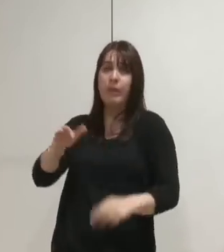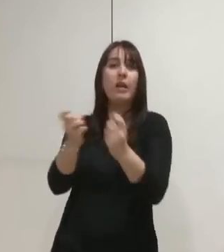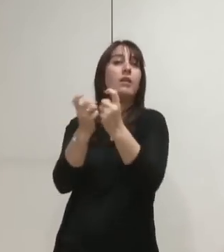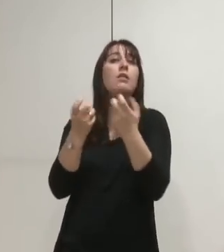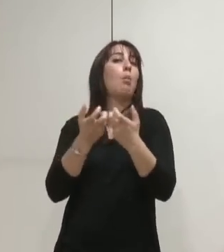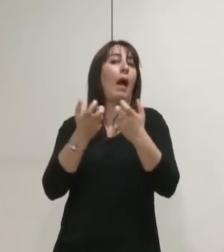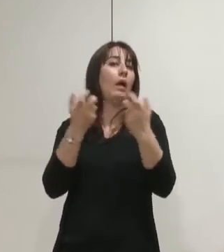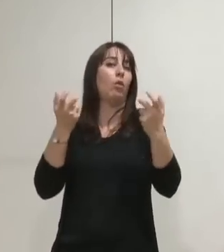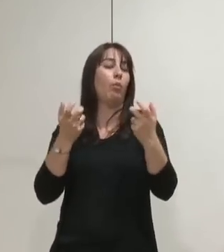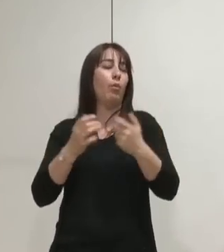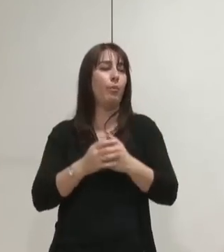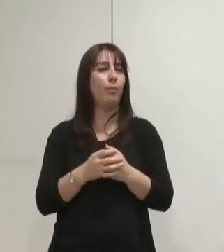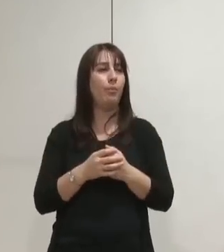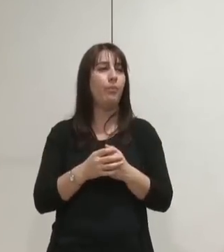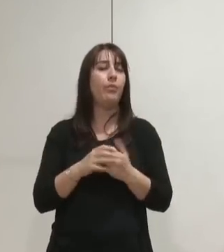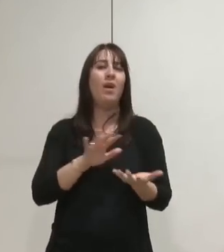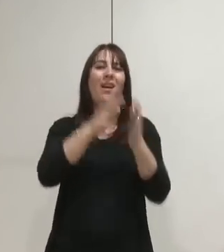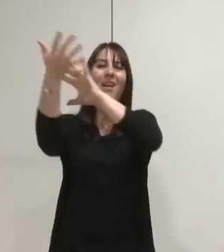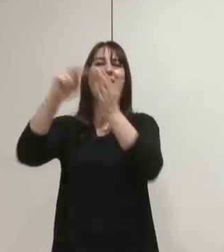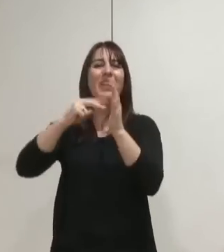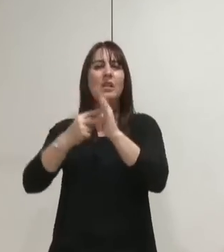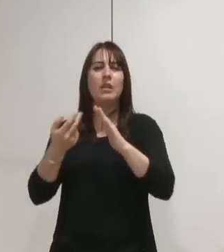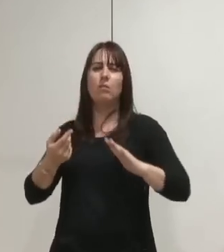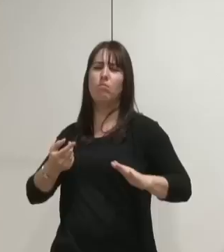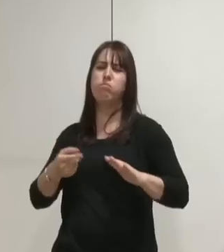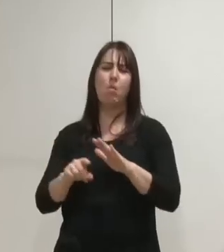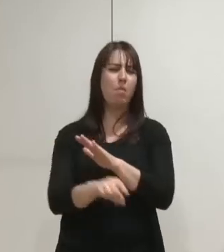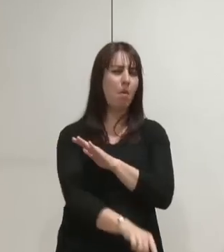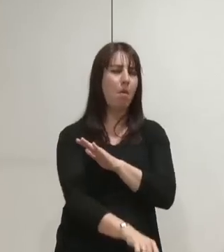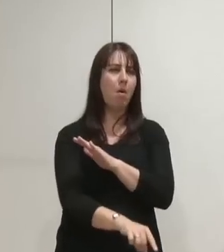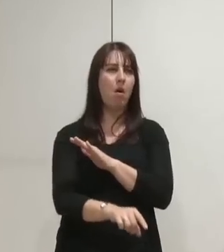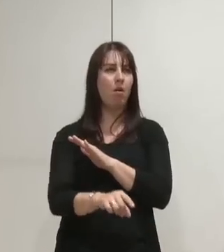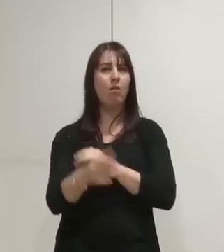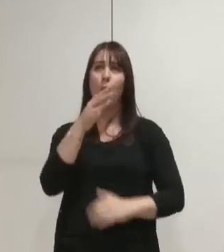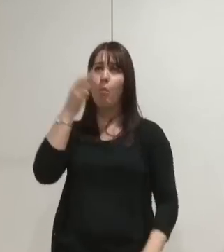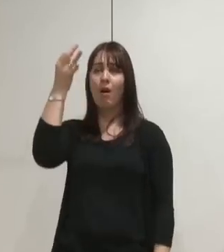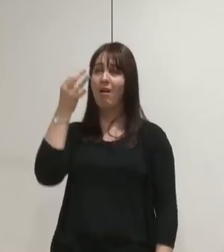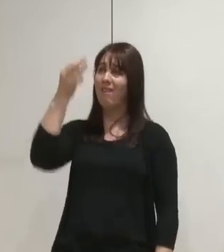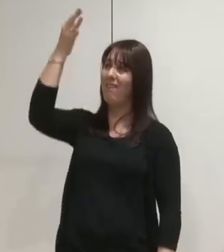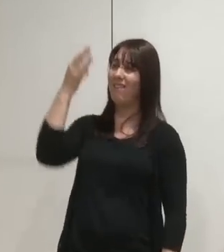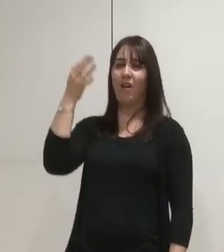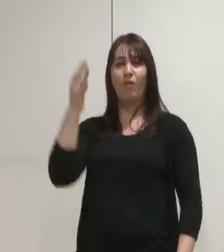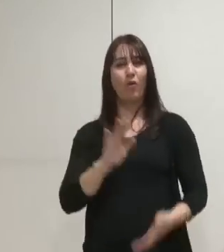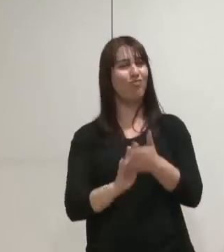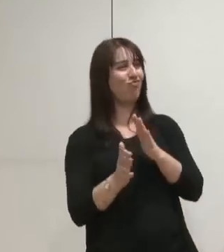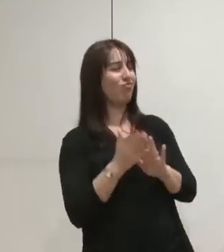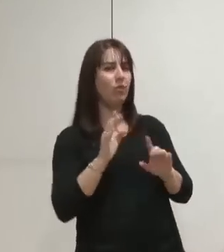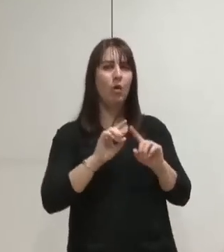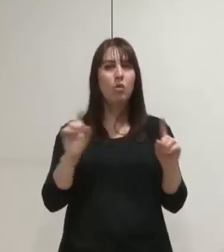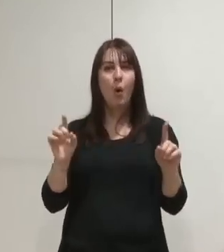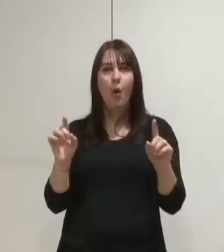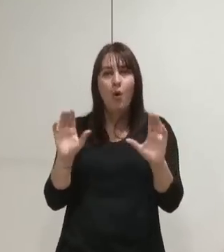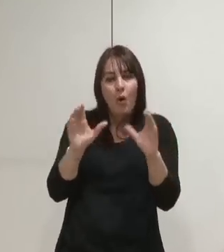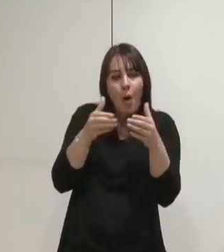et les évolutions technologiques les plus pointues elles ne se s'inventent pas dans un petit îllo